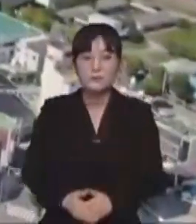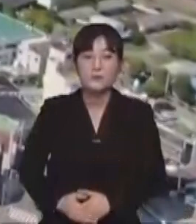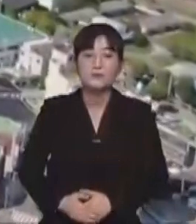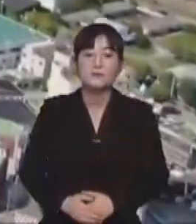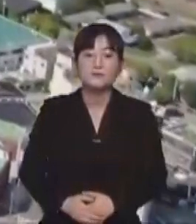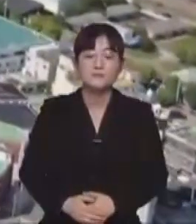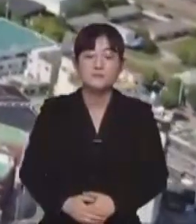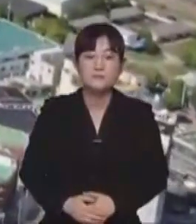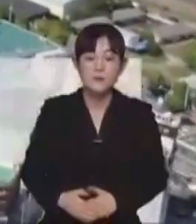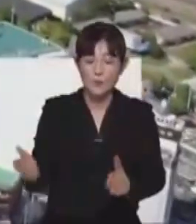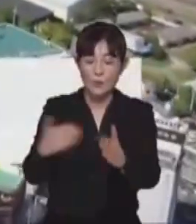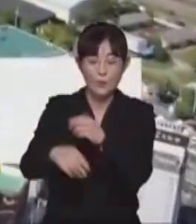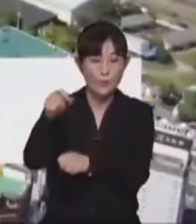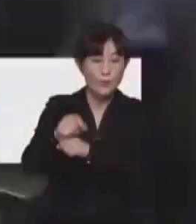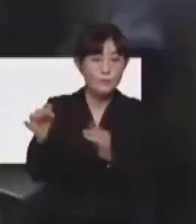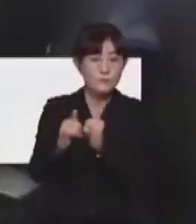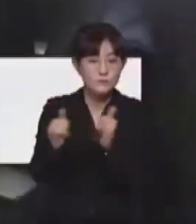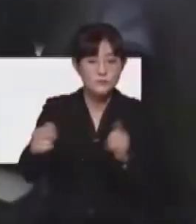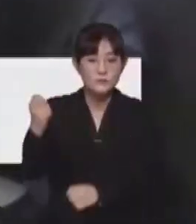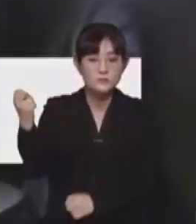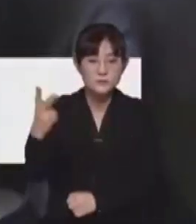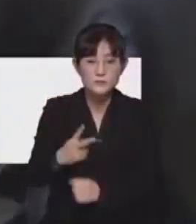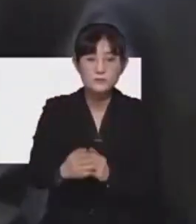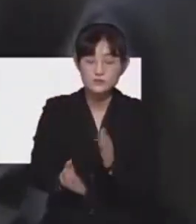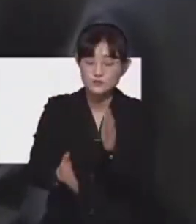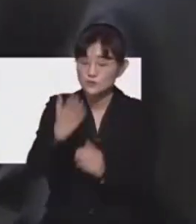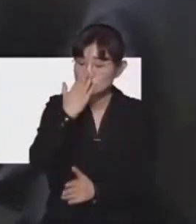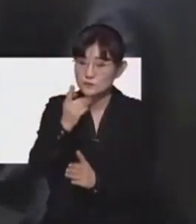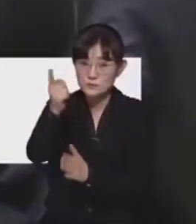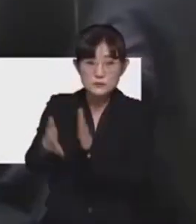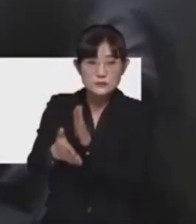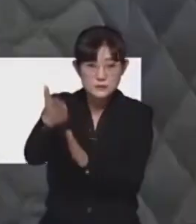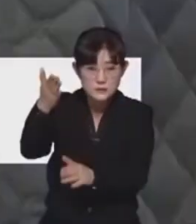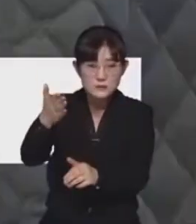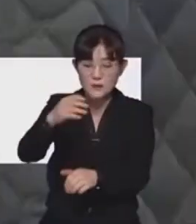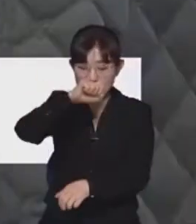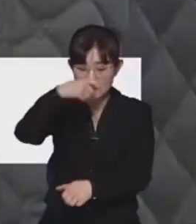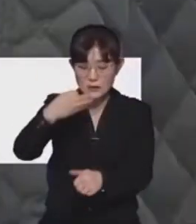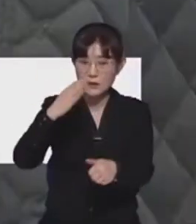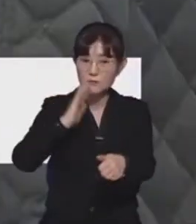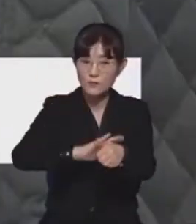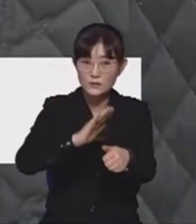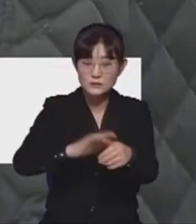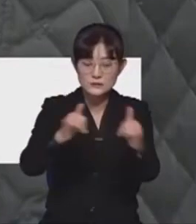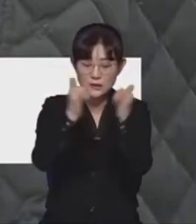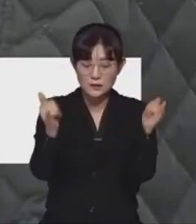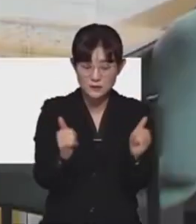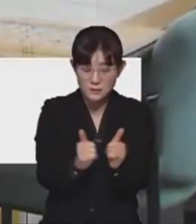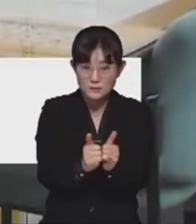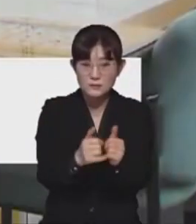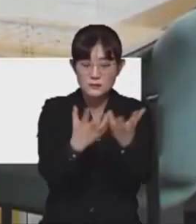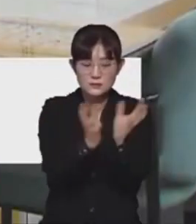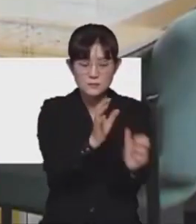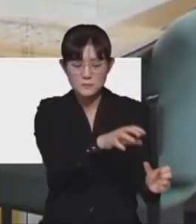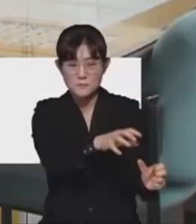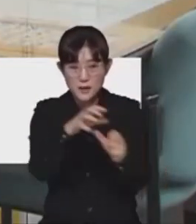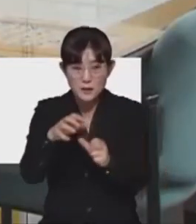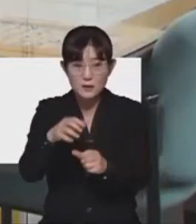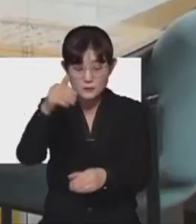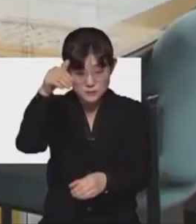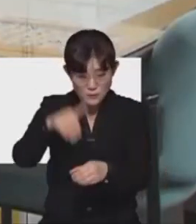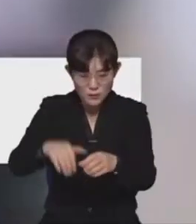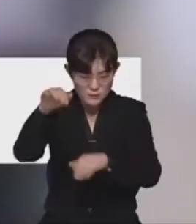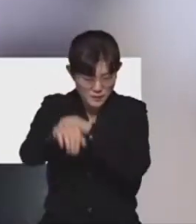순천시청 출신 전현직 공무원들과 순천시로부터 예산 지원을 받는 각 사회단체 등을 이용해 총선에 개입하고 있다는